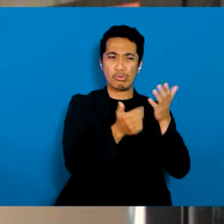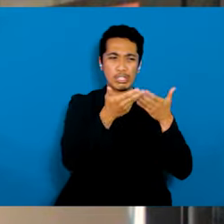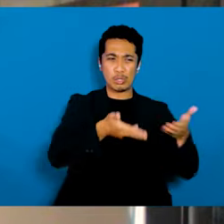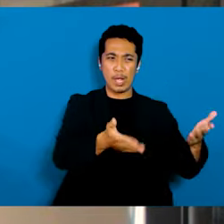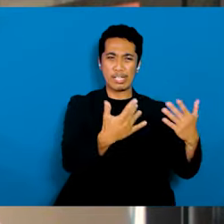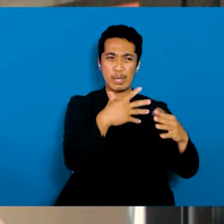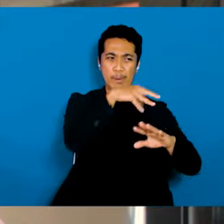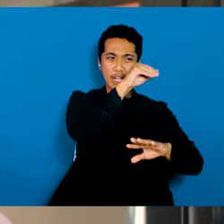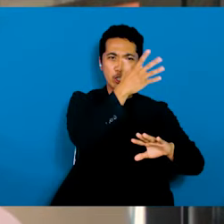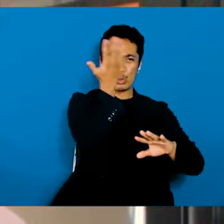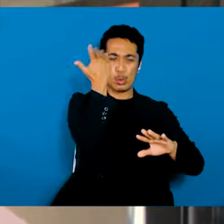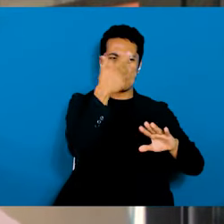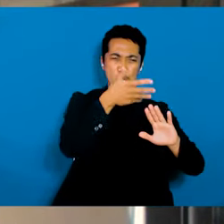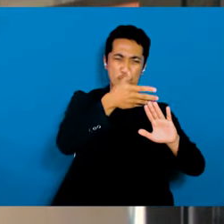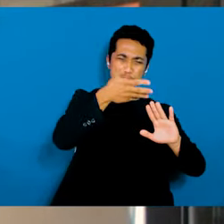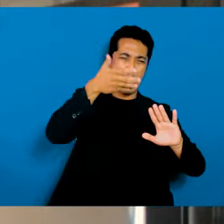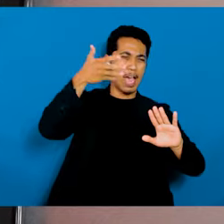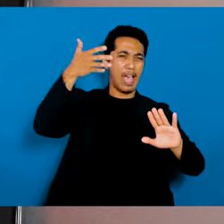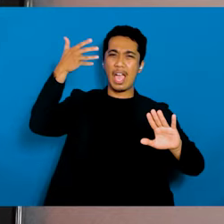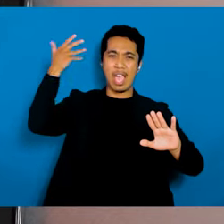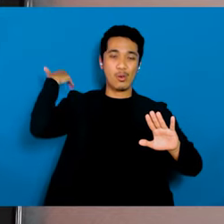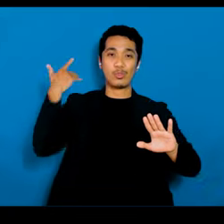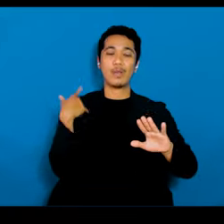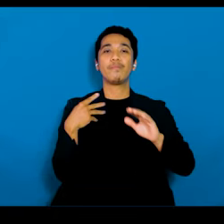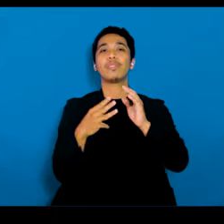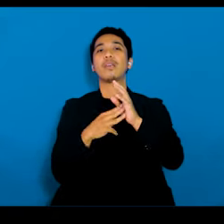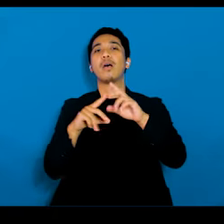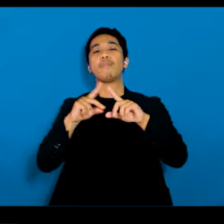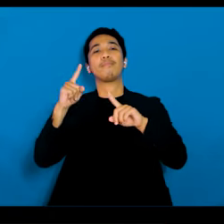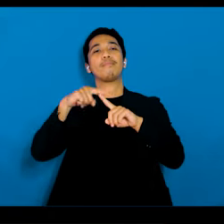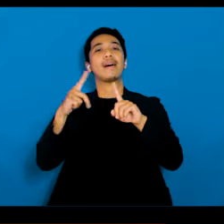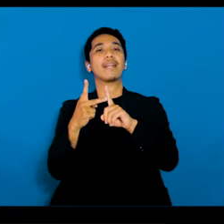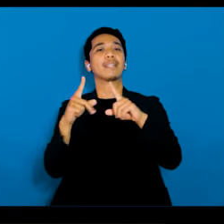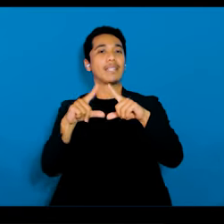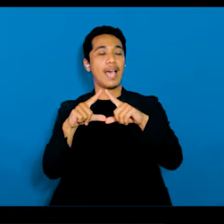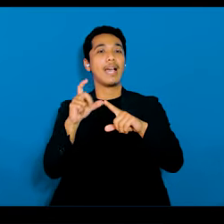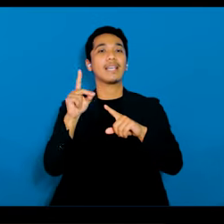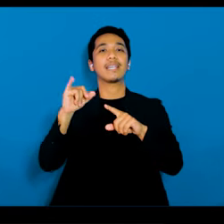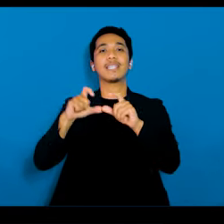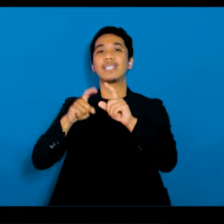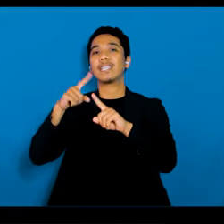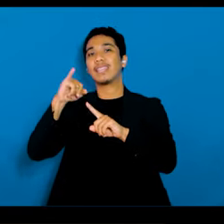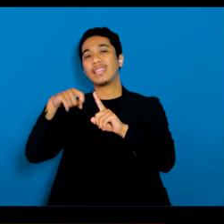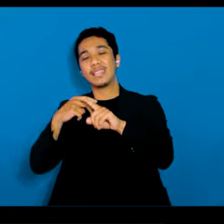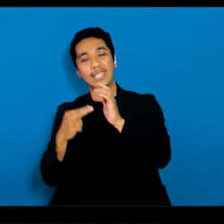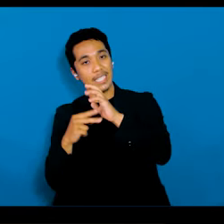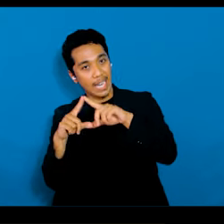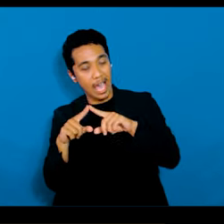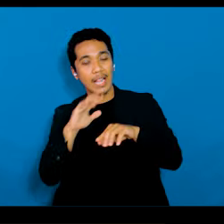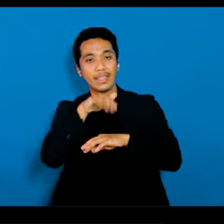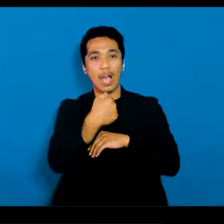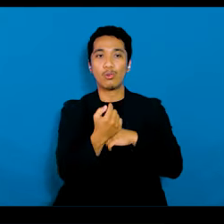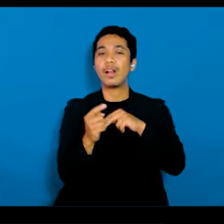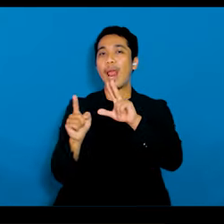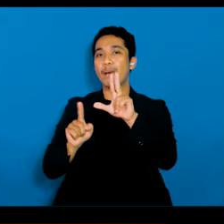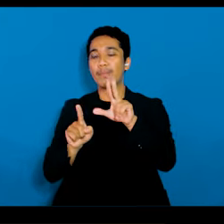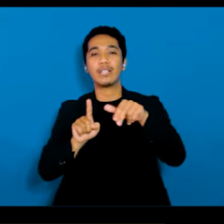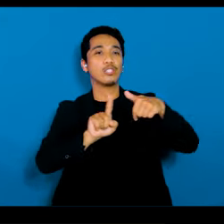revolusi apa namanya Prancis gitu ya. Kemudian Martha Christina Tiahahu itu